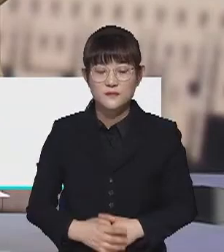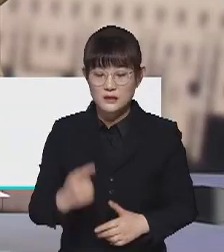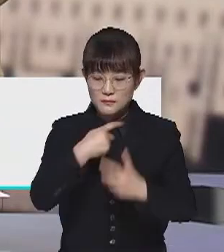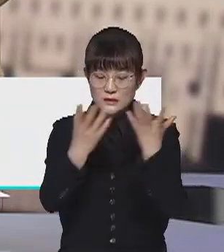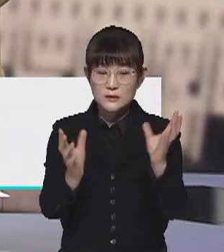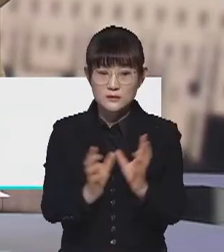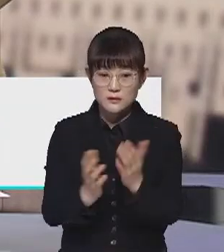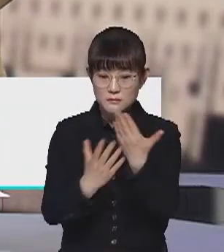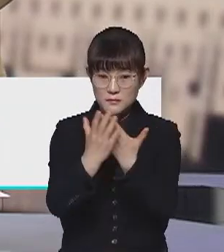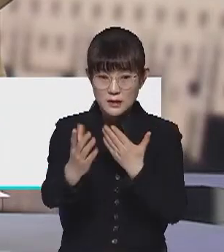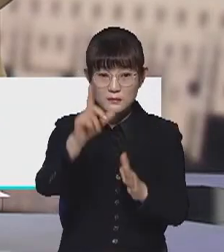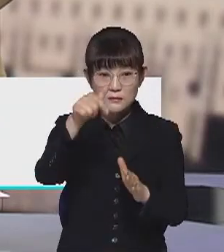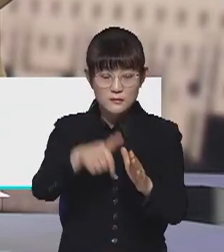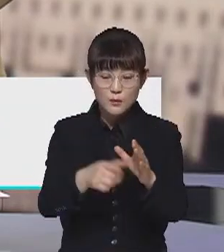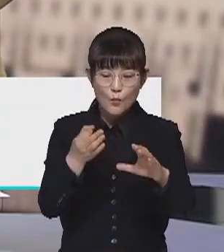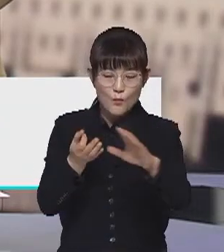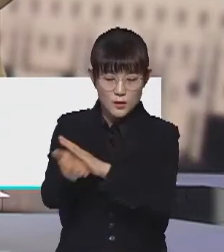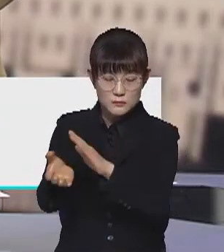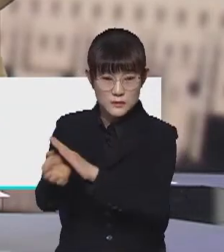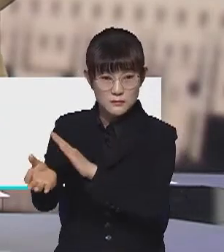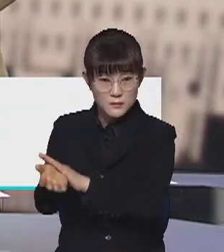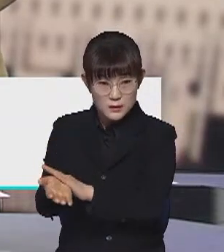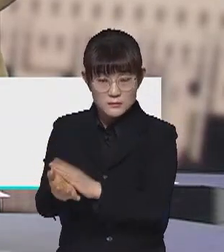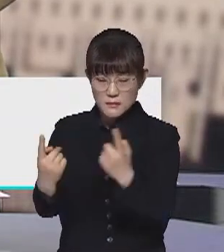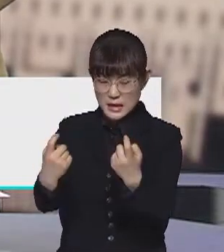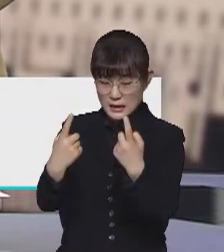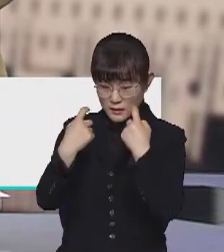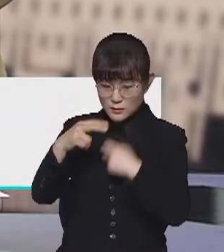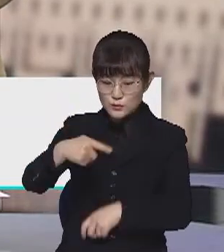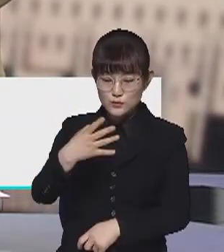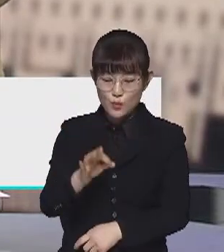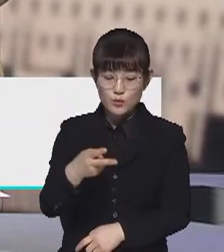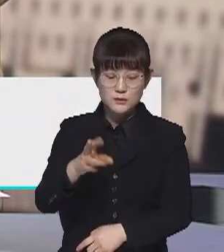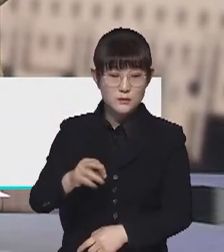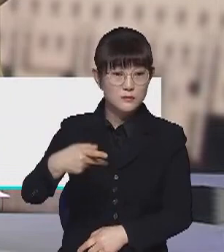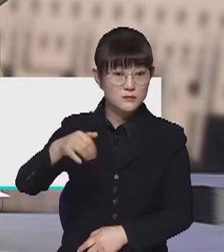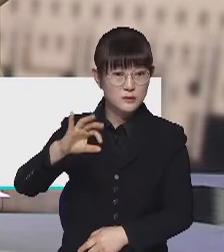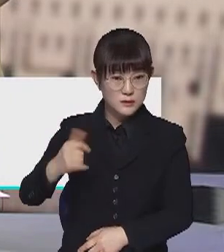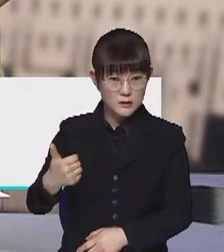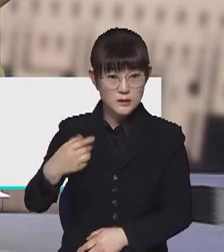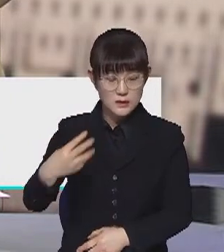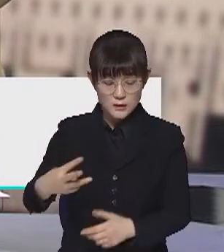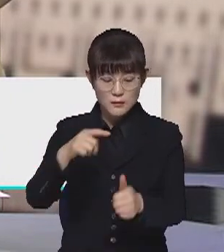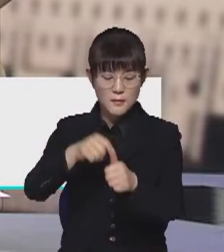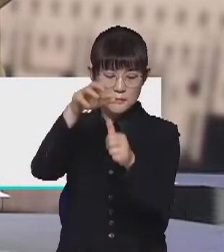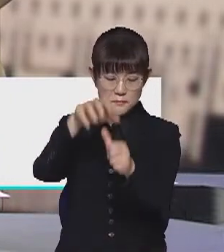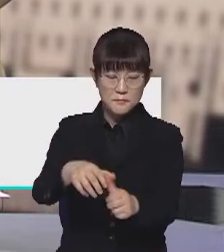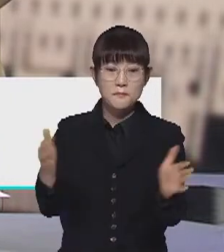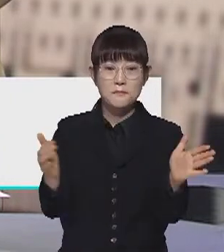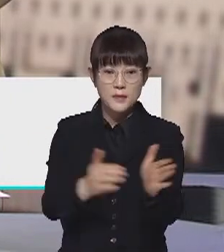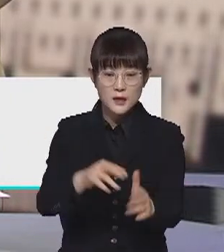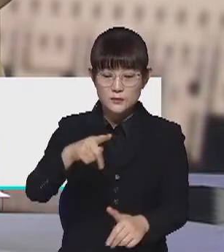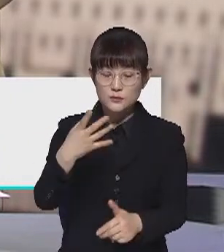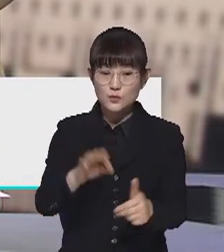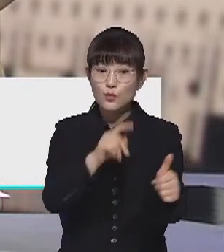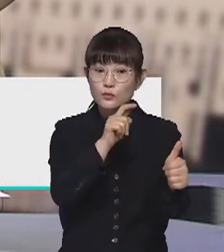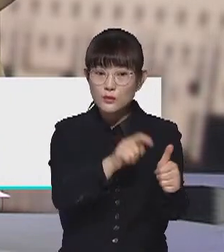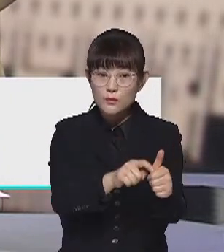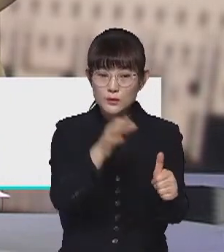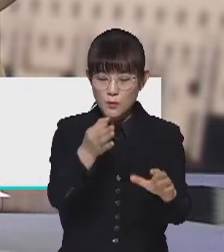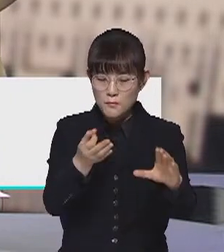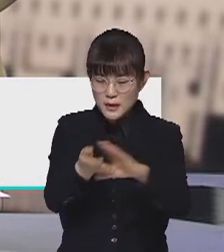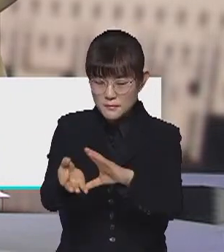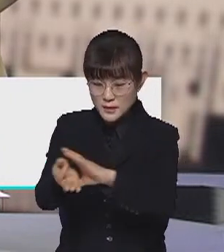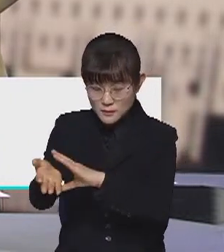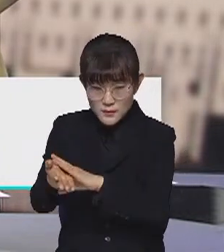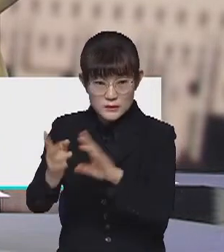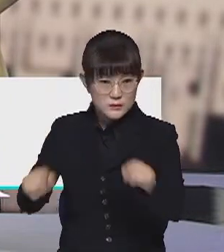더불어민주당 전당대회 돈봉투 요의 정점으로 지목된 송영일 전 대표가 구속됐습니다 송전 대표가 돈봉투 전달에